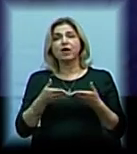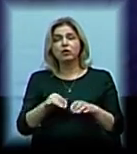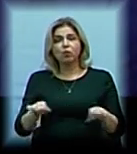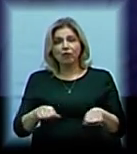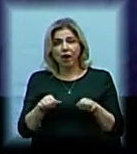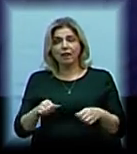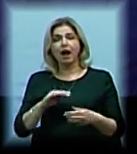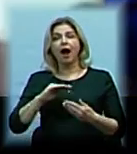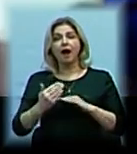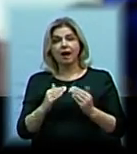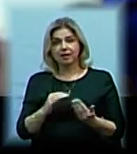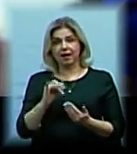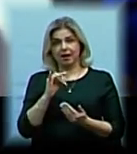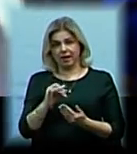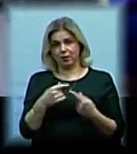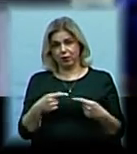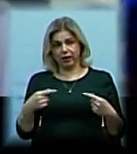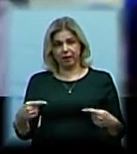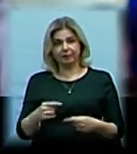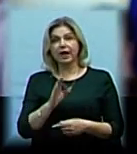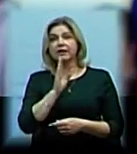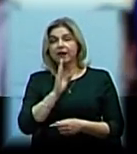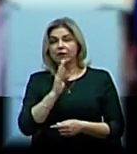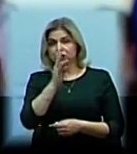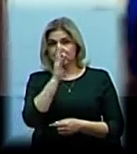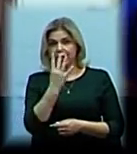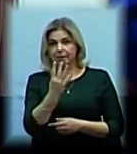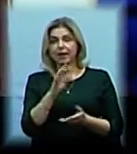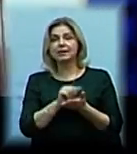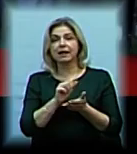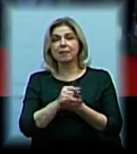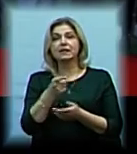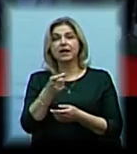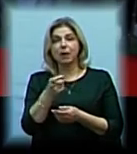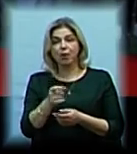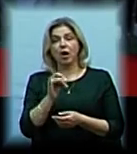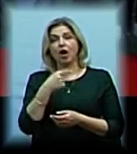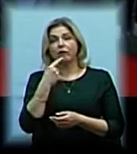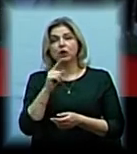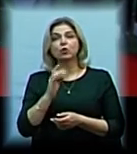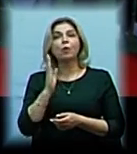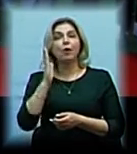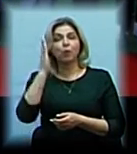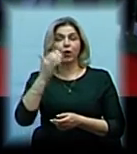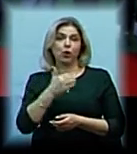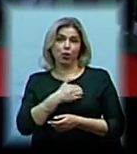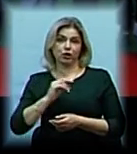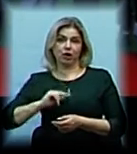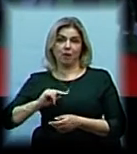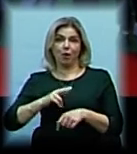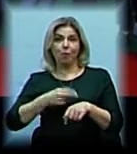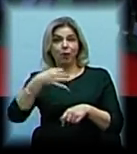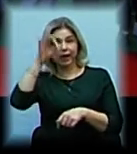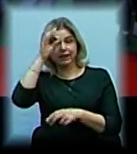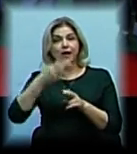карате, фехтування. Ельвіра Пономаренко 4 місяці займається стрільбою. Говорить, що в майбутньому хоче працювати в